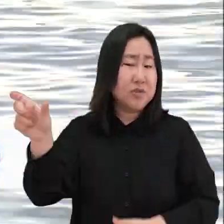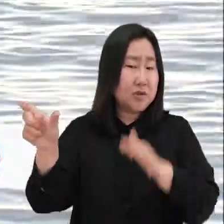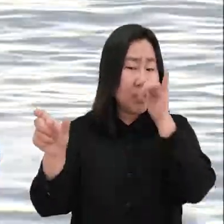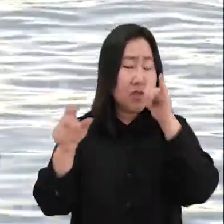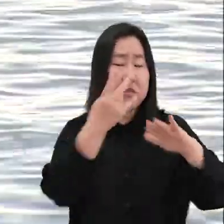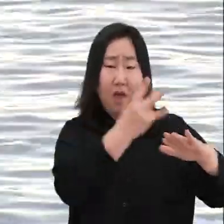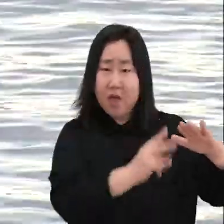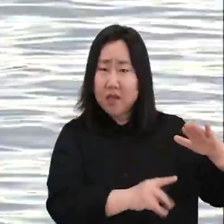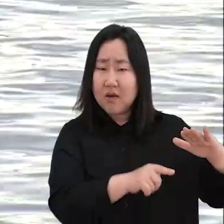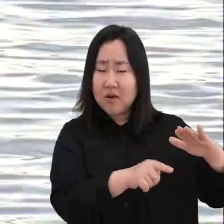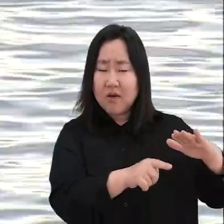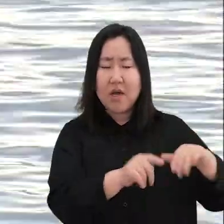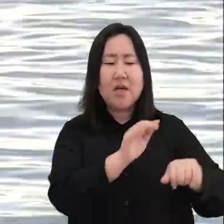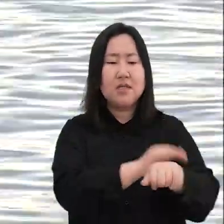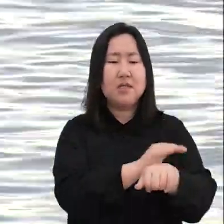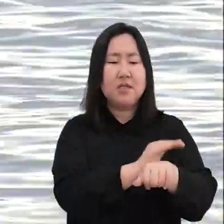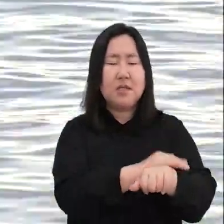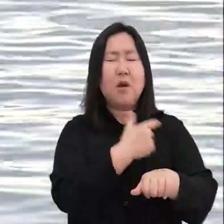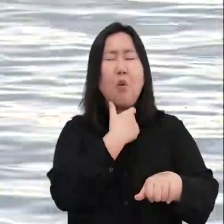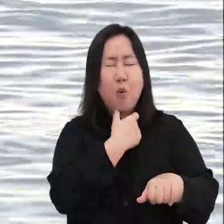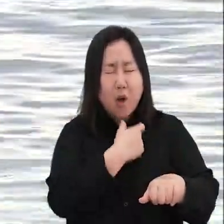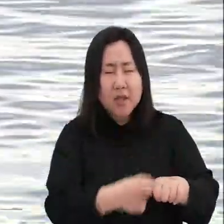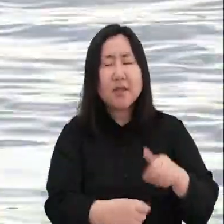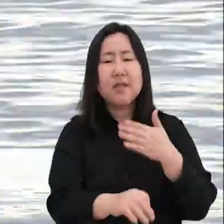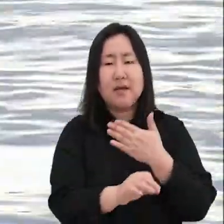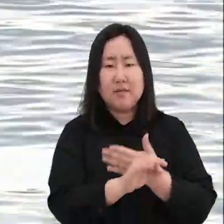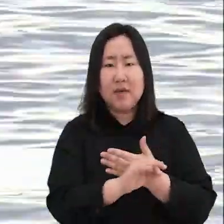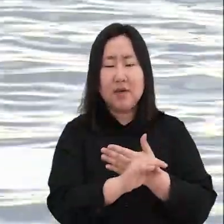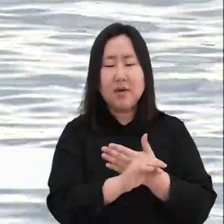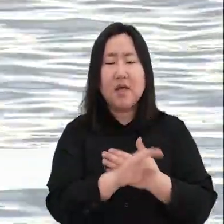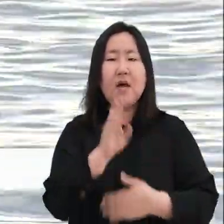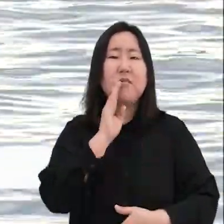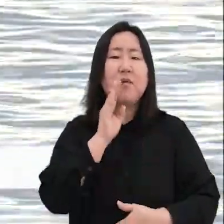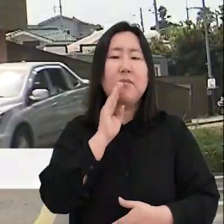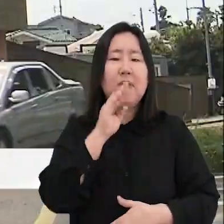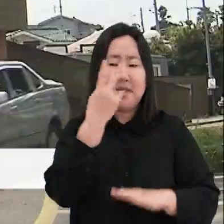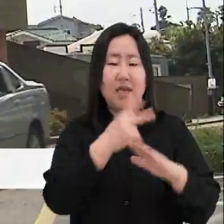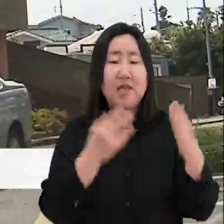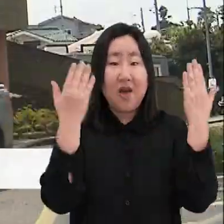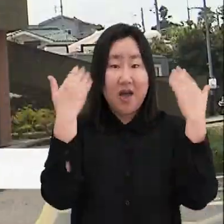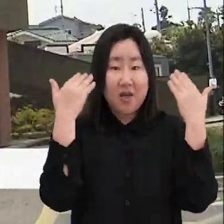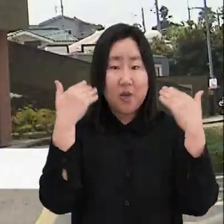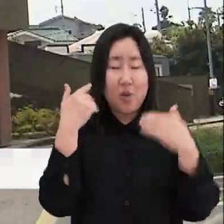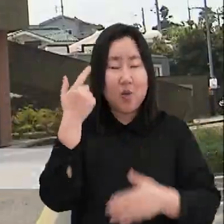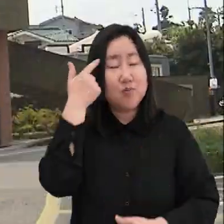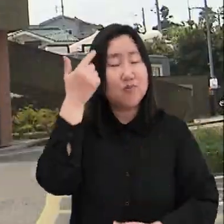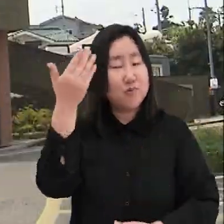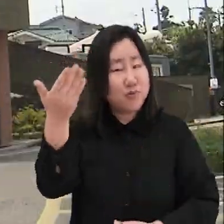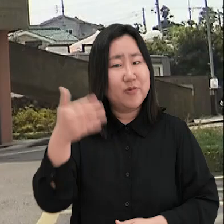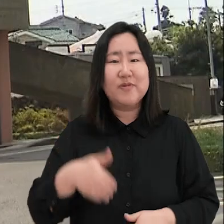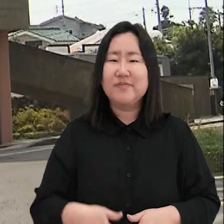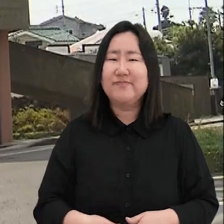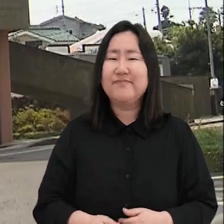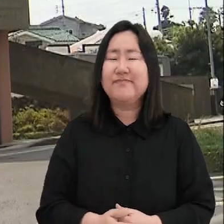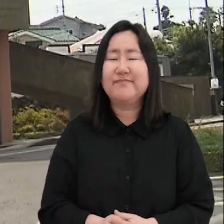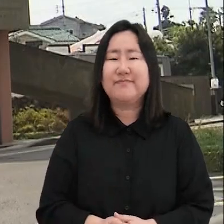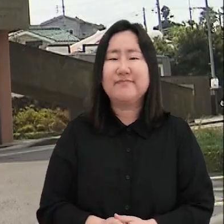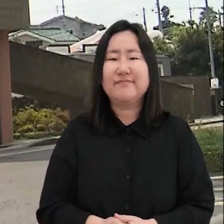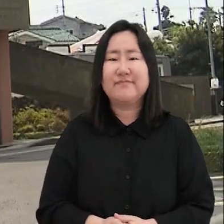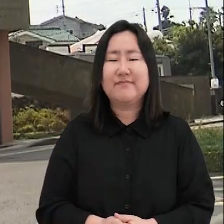가치를 인정받는 제주 직업 희망하시는 분은 서귀포시 법한 해녀학교로 문의하시기